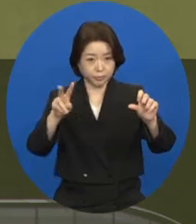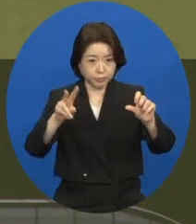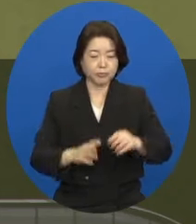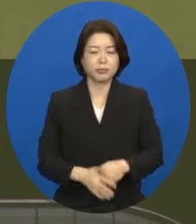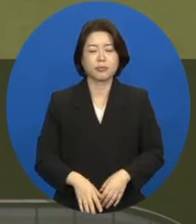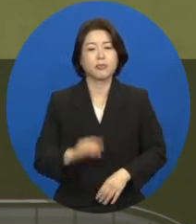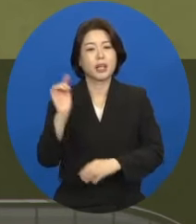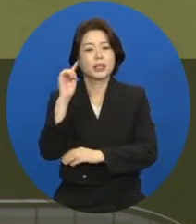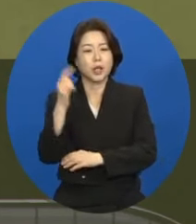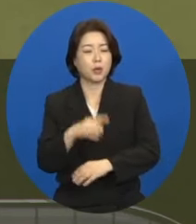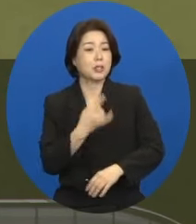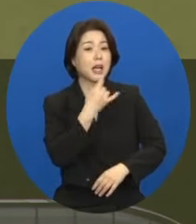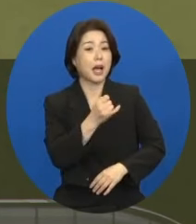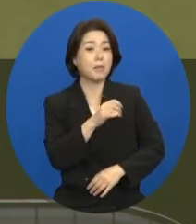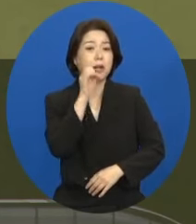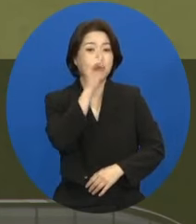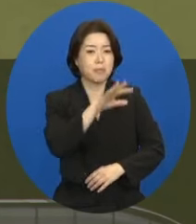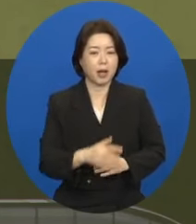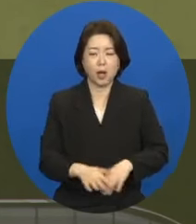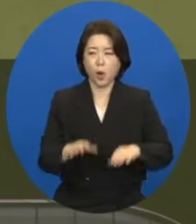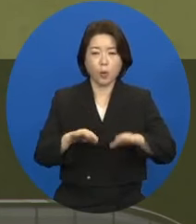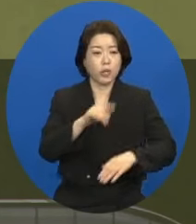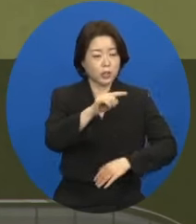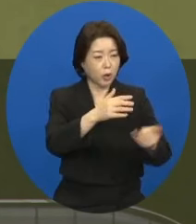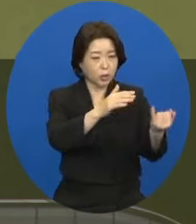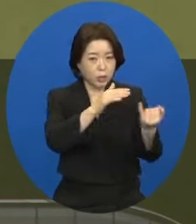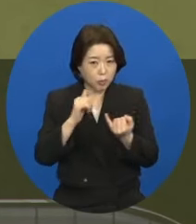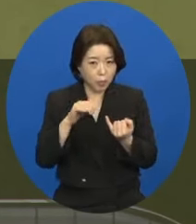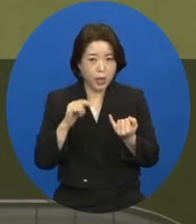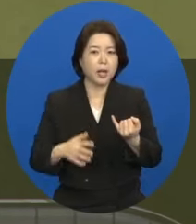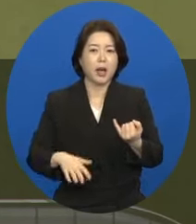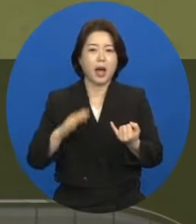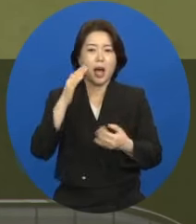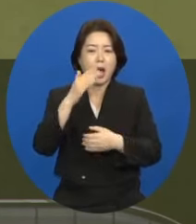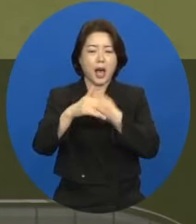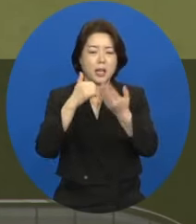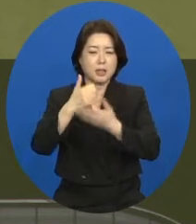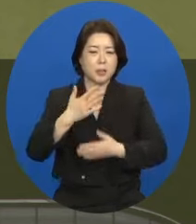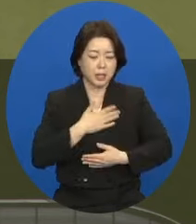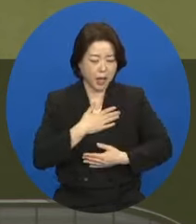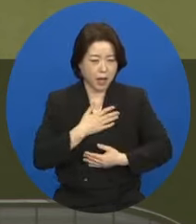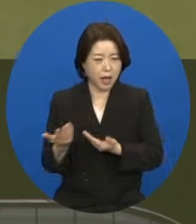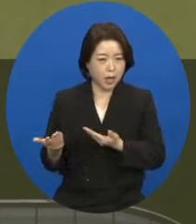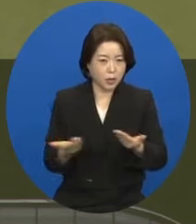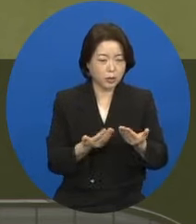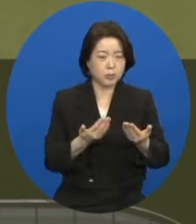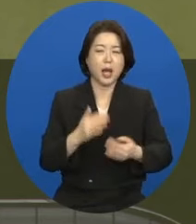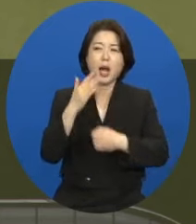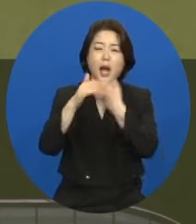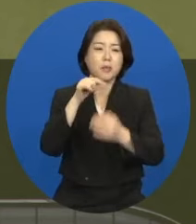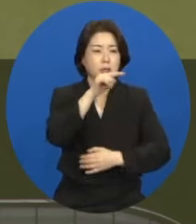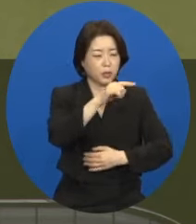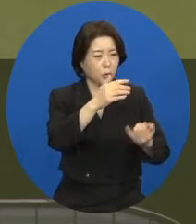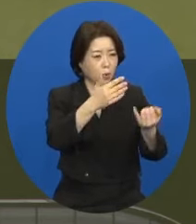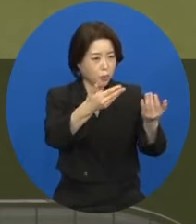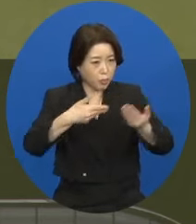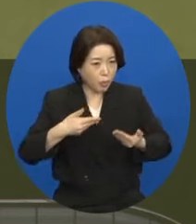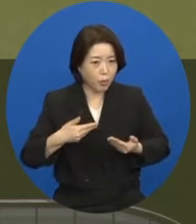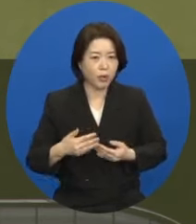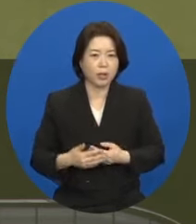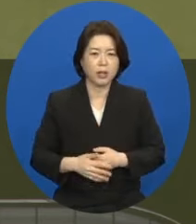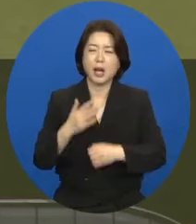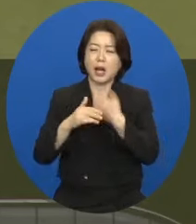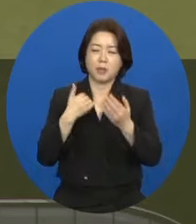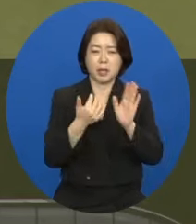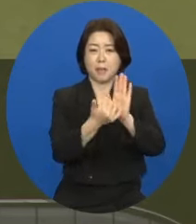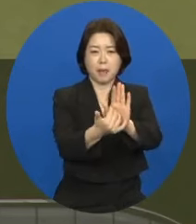오늘 너를 보내어 나를 영접하게 하신 이스라엘의 하나님, 하나님이 너를 나에게 보내셨구나. 그래서 나를 막아주게 하셨구나. 그